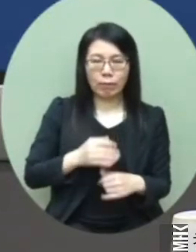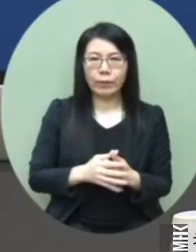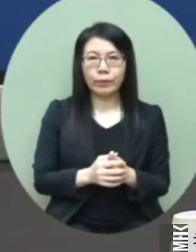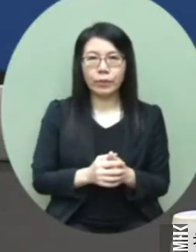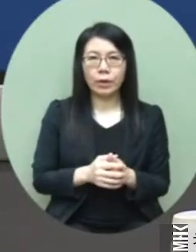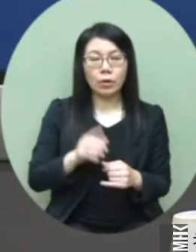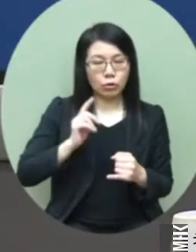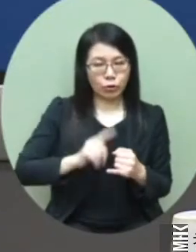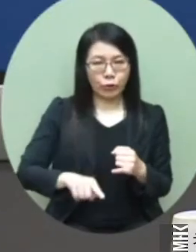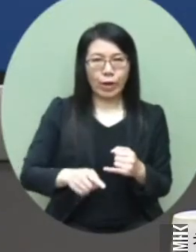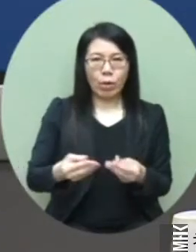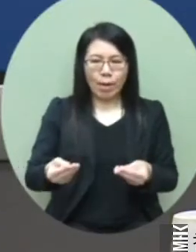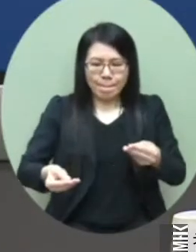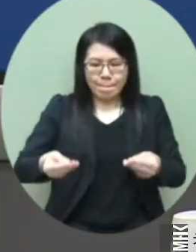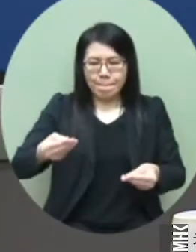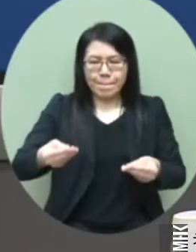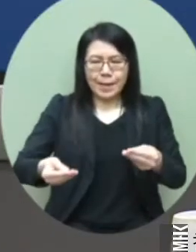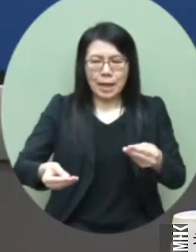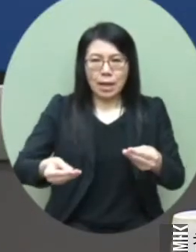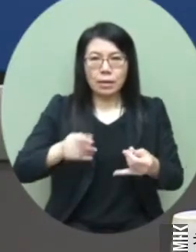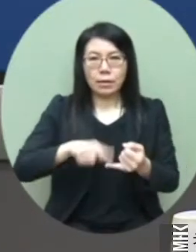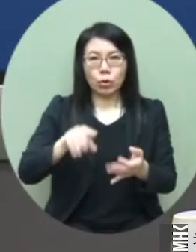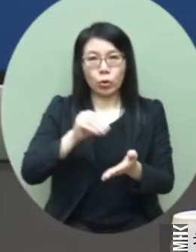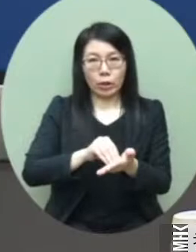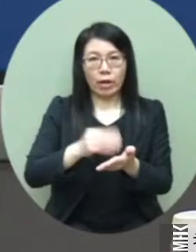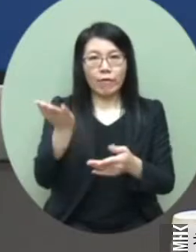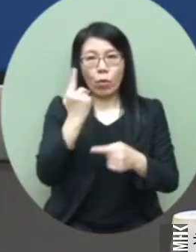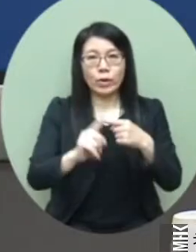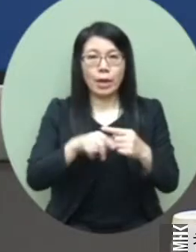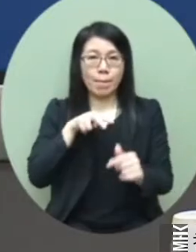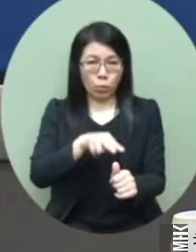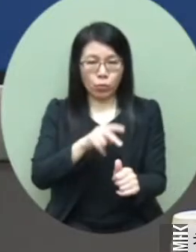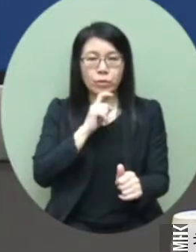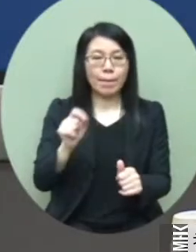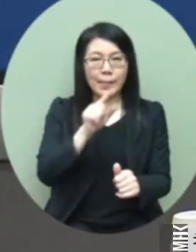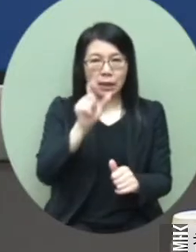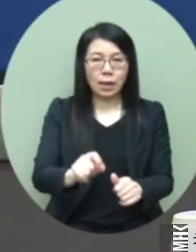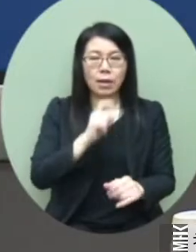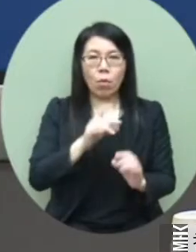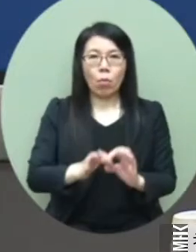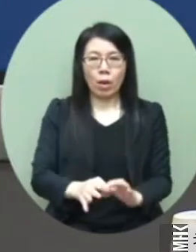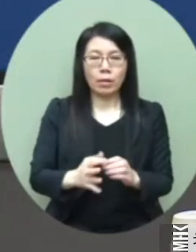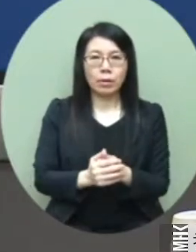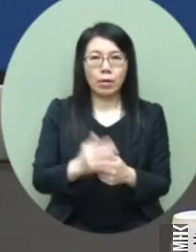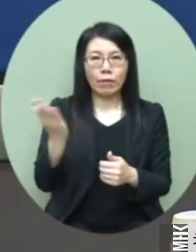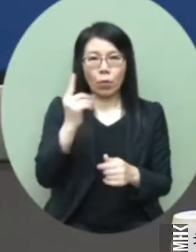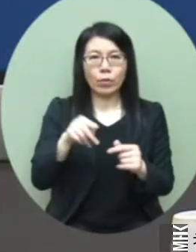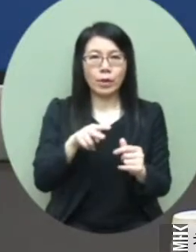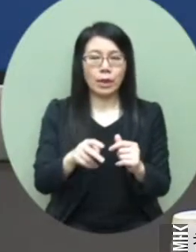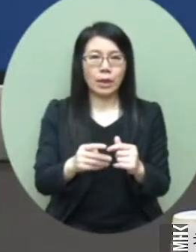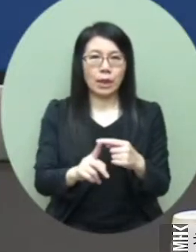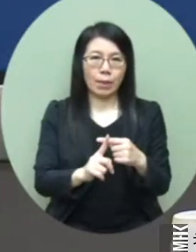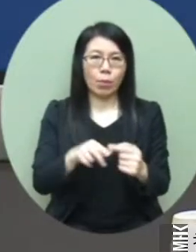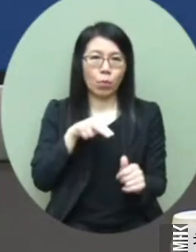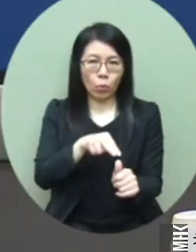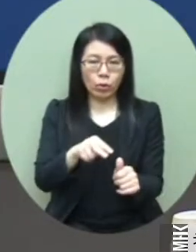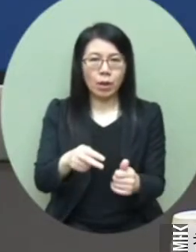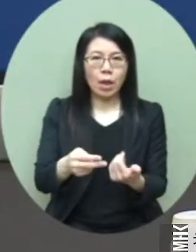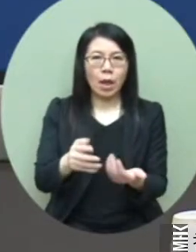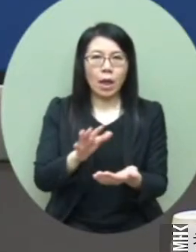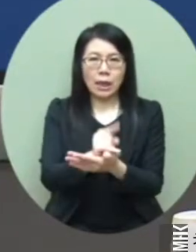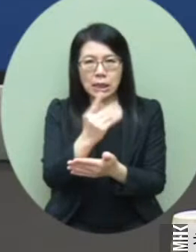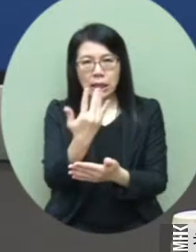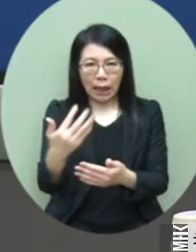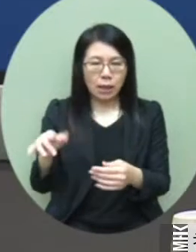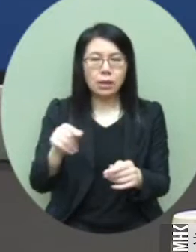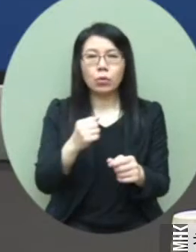也是一个风险的管理我们风险管理也已经做了1年多的工作了，包括疫苗